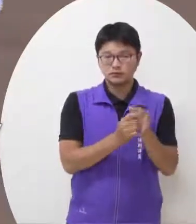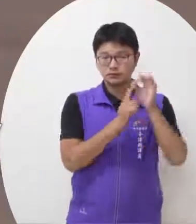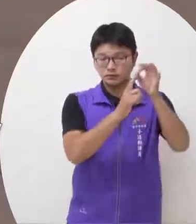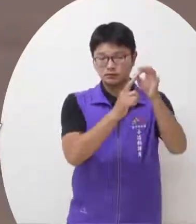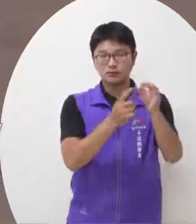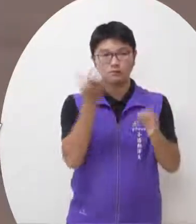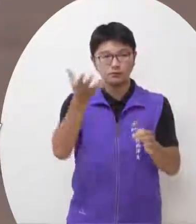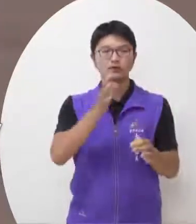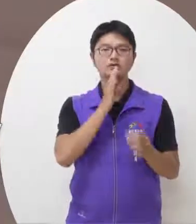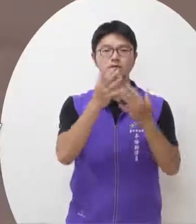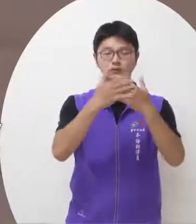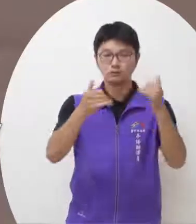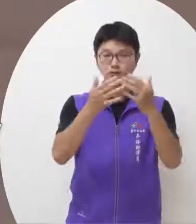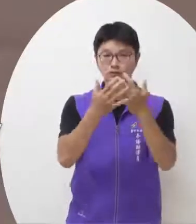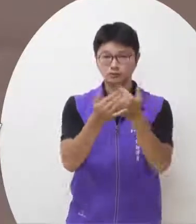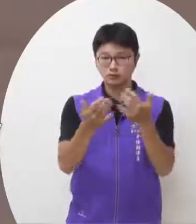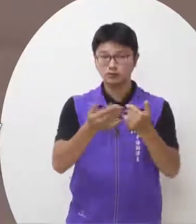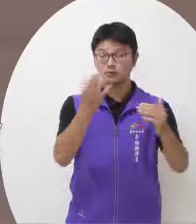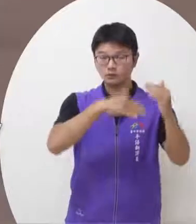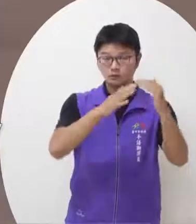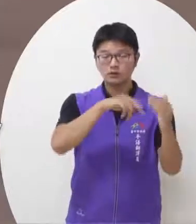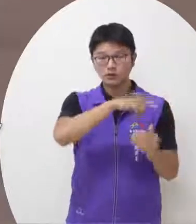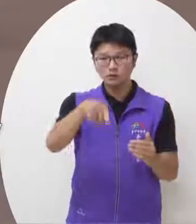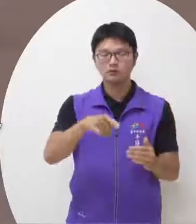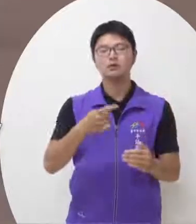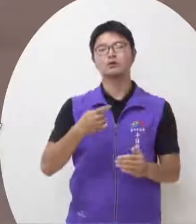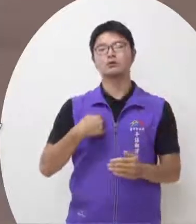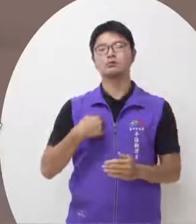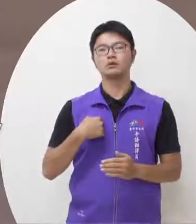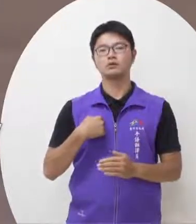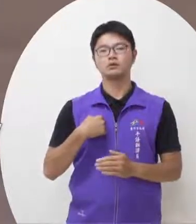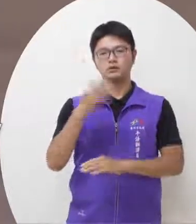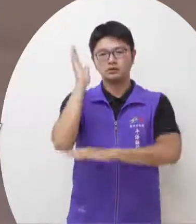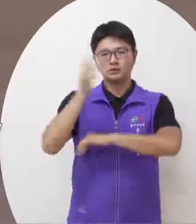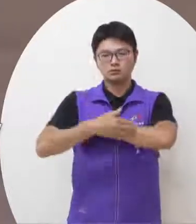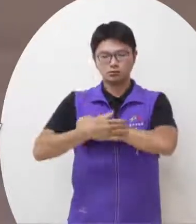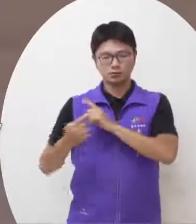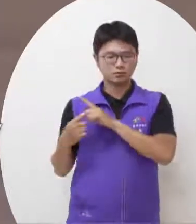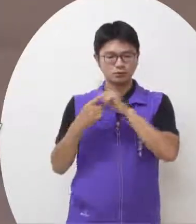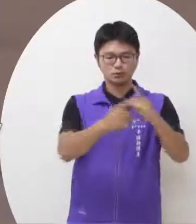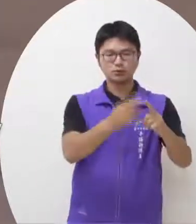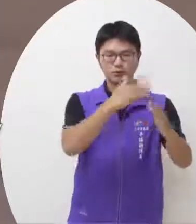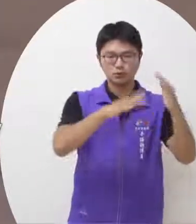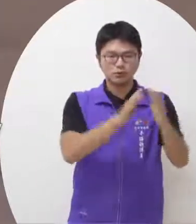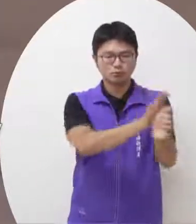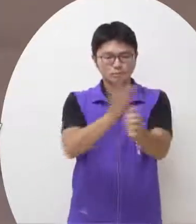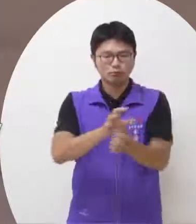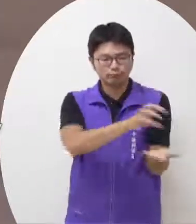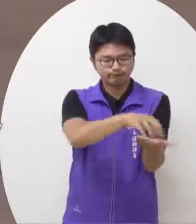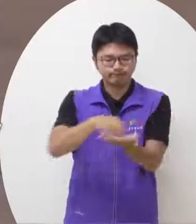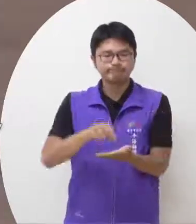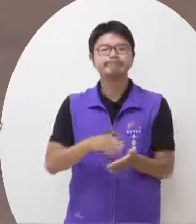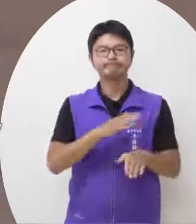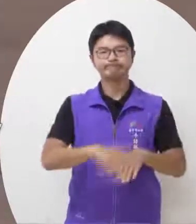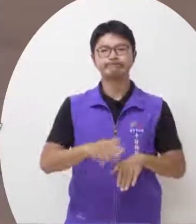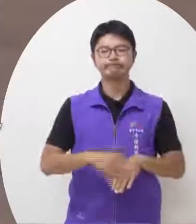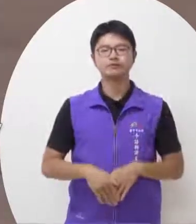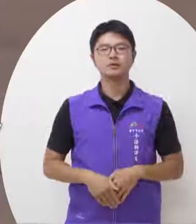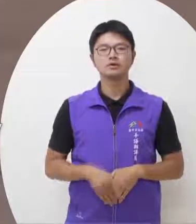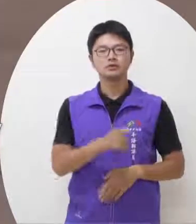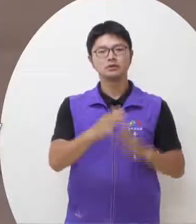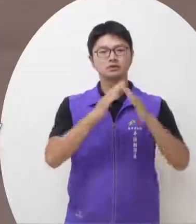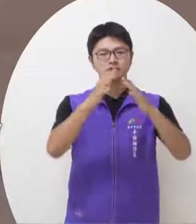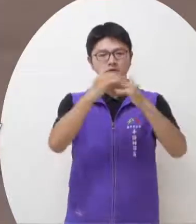就是会到学校去帮他们认定卡啊，到学校去，那这样的话就会减少市民哈他认定卡的一